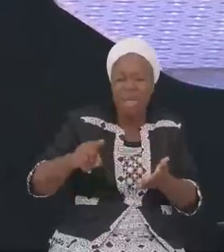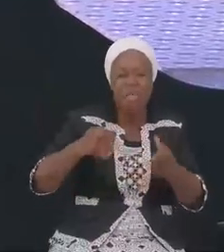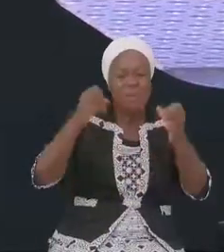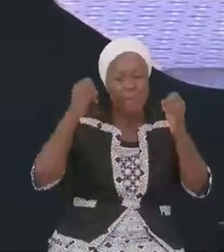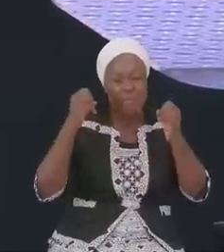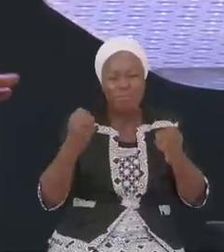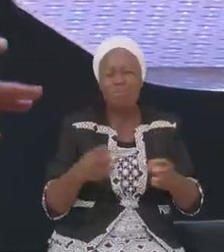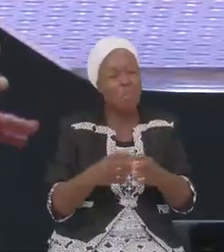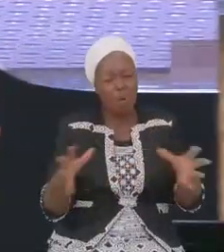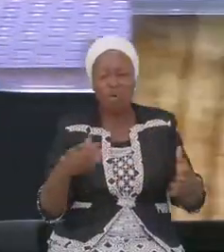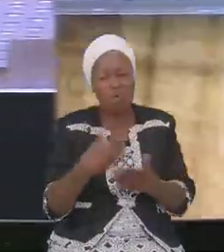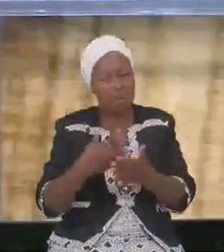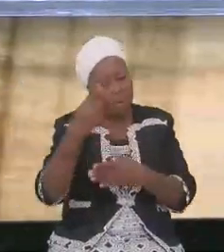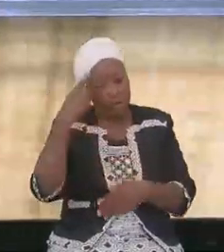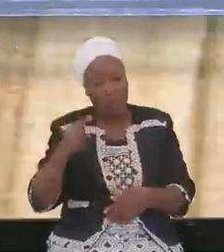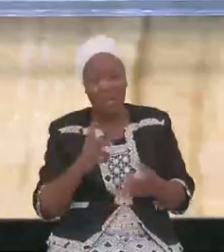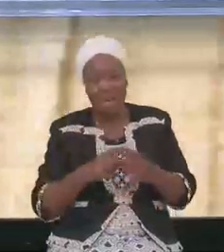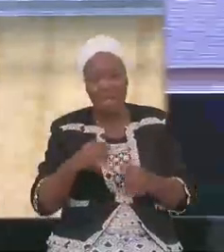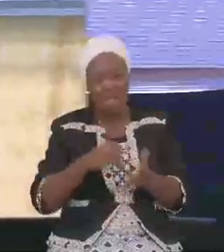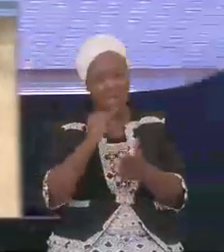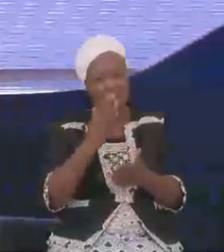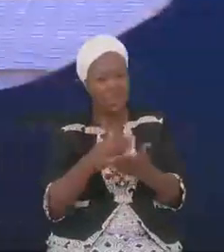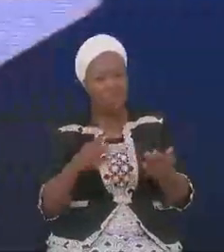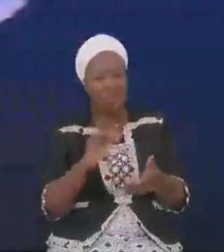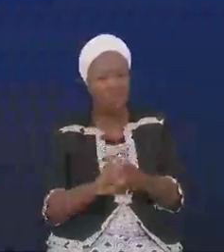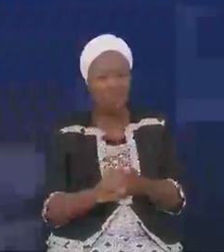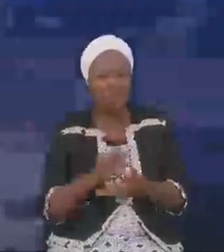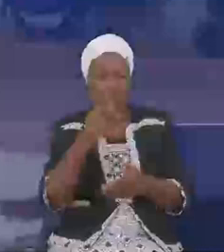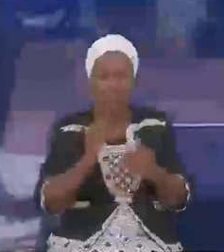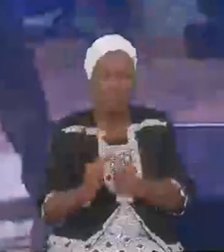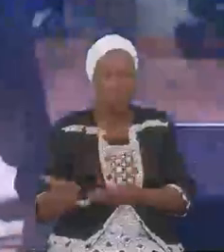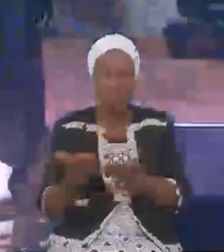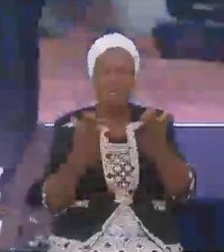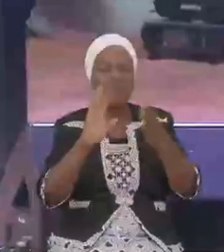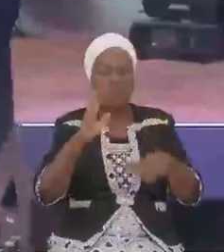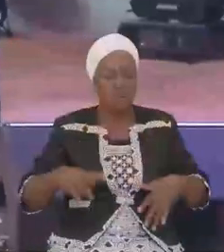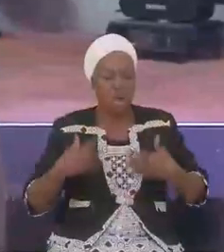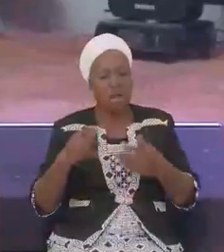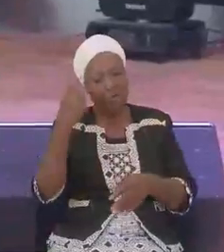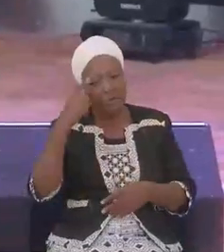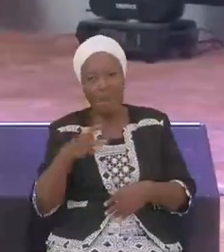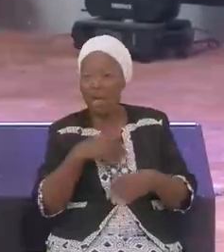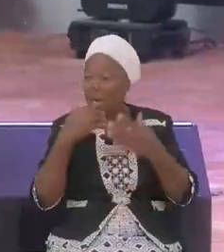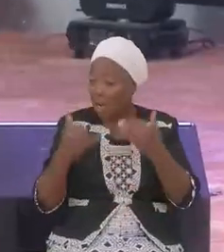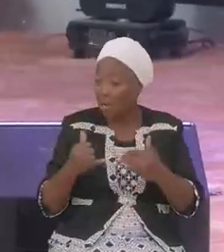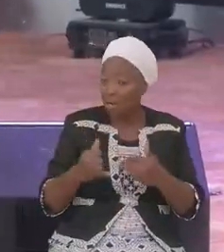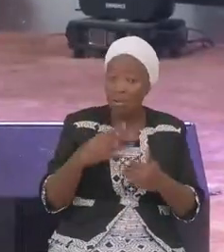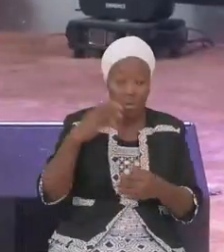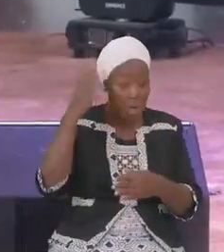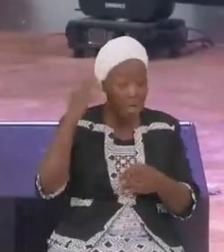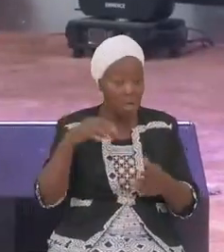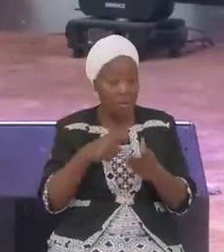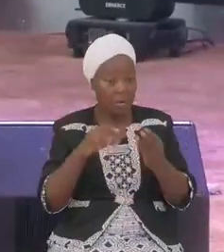as payé une fortune. Tu as sacrifié ta vie pour cela. Maintenant, tu as vu que